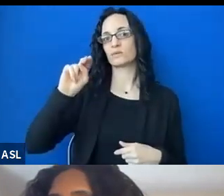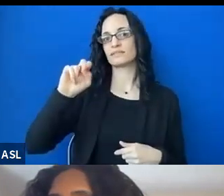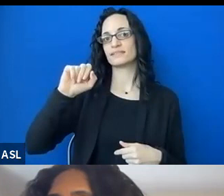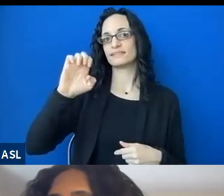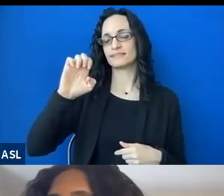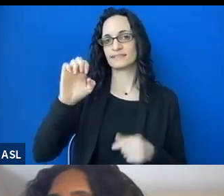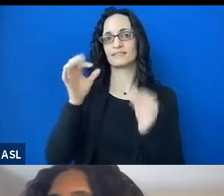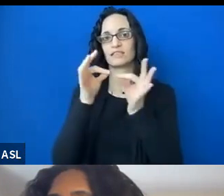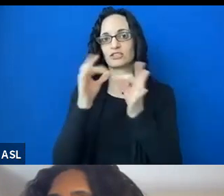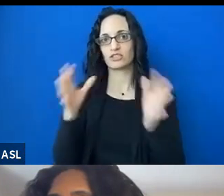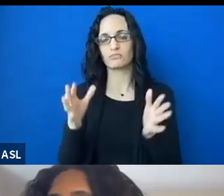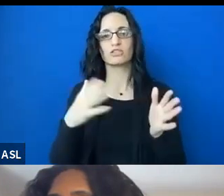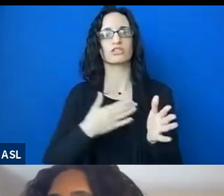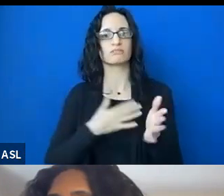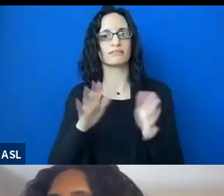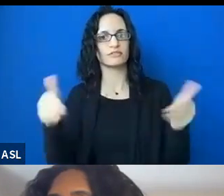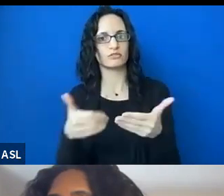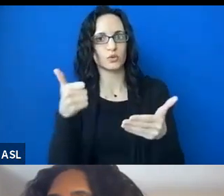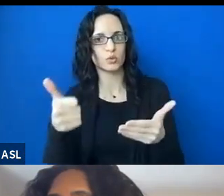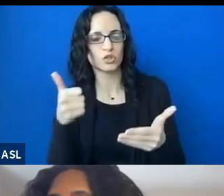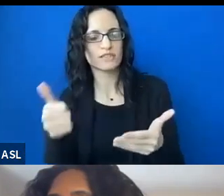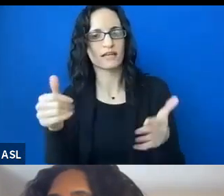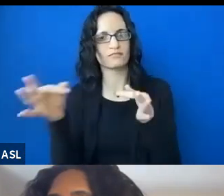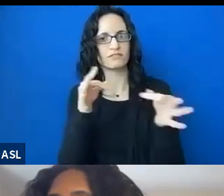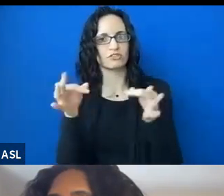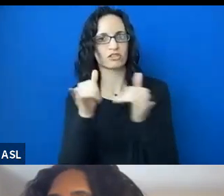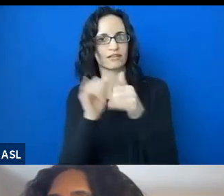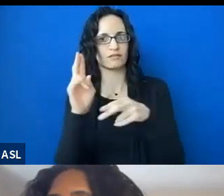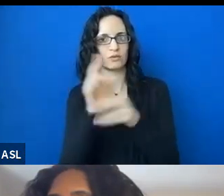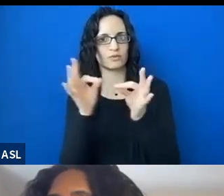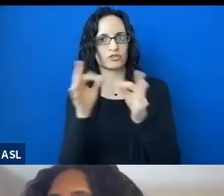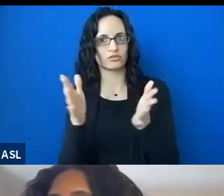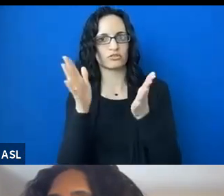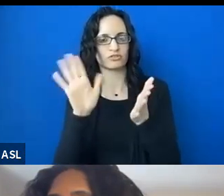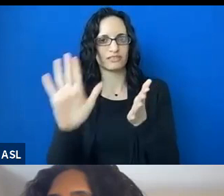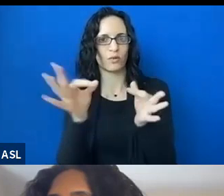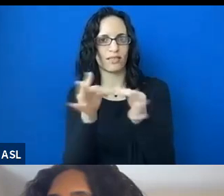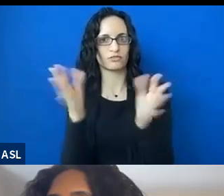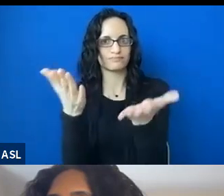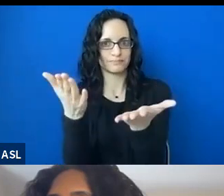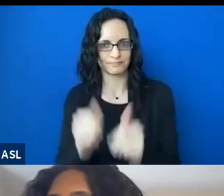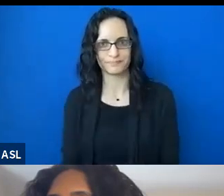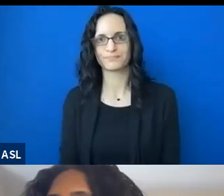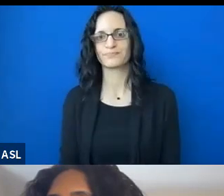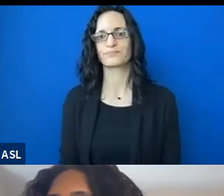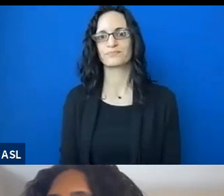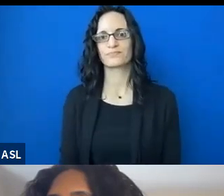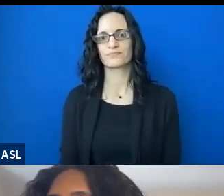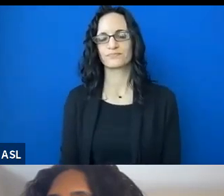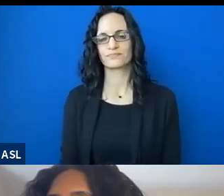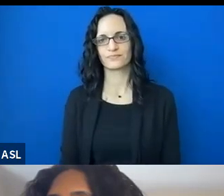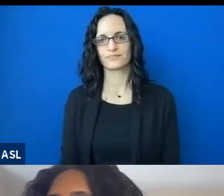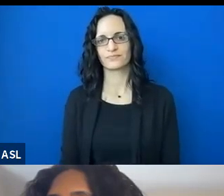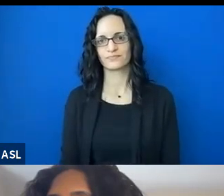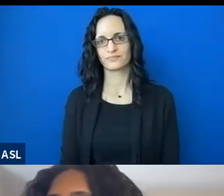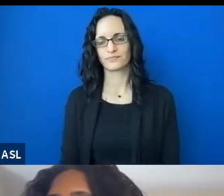Zoom instructions in Cantonese, please? Sure, thank you. 早晨，大家好，我是 Anna， 我会今日会为你 提供广东话同步